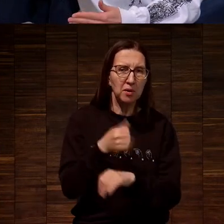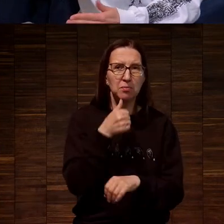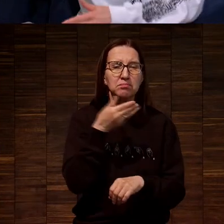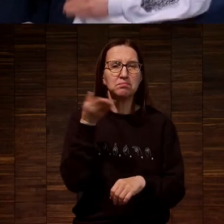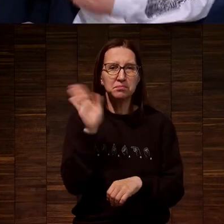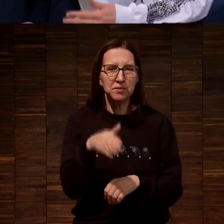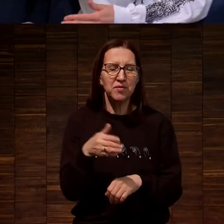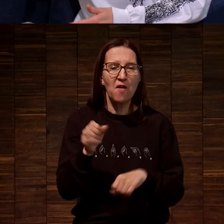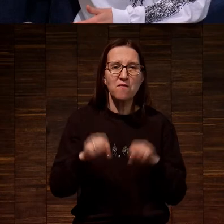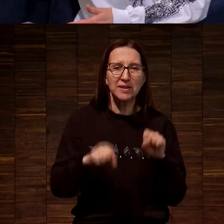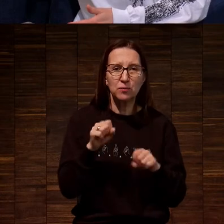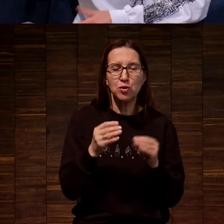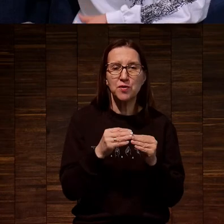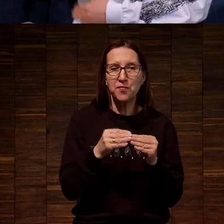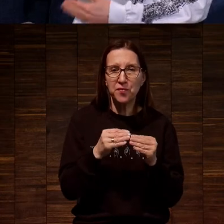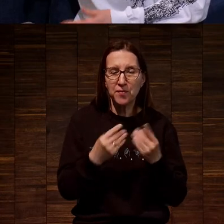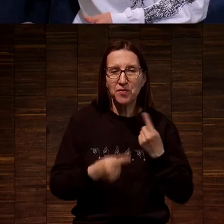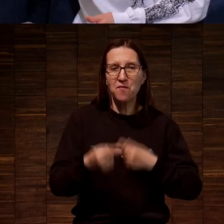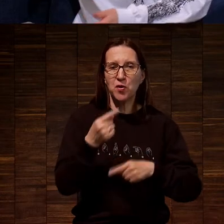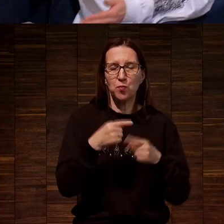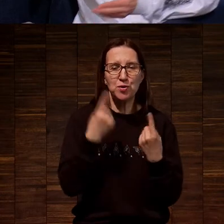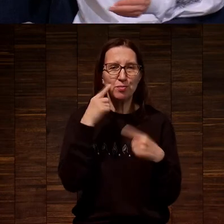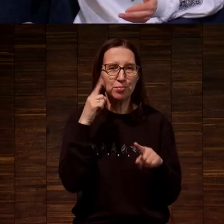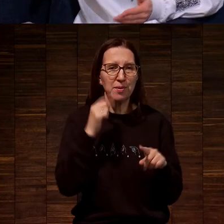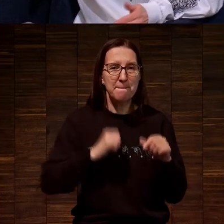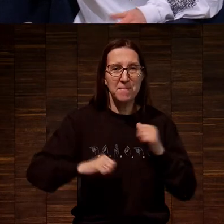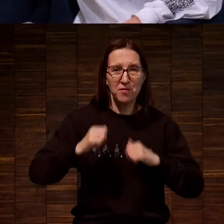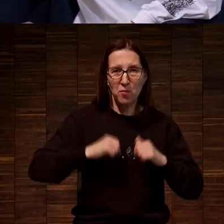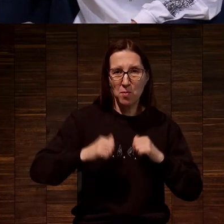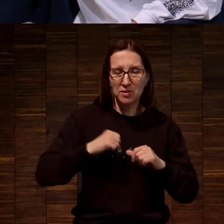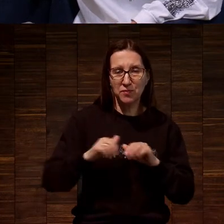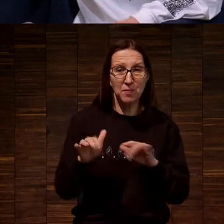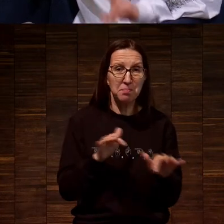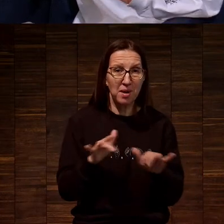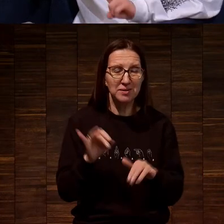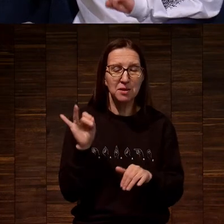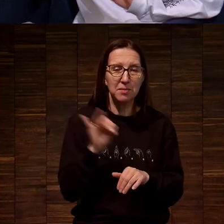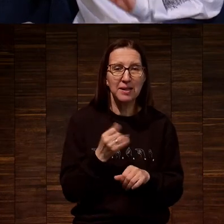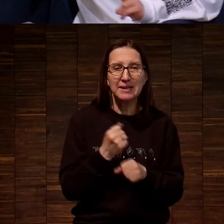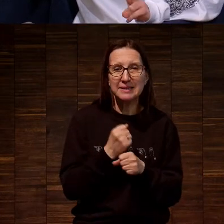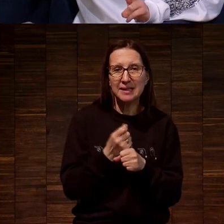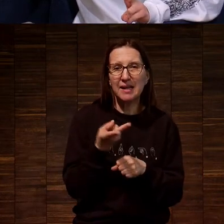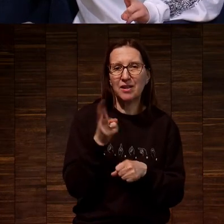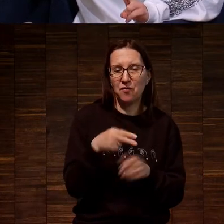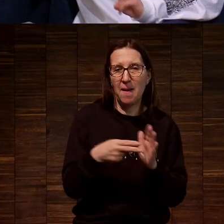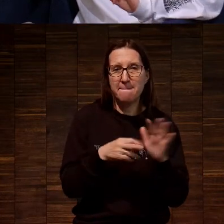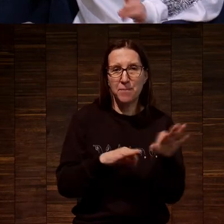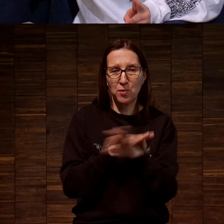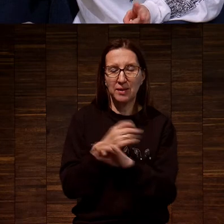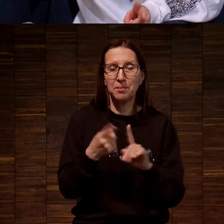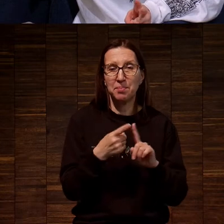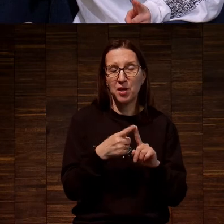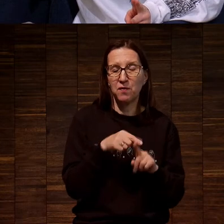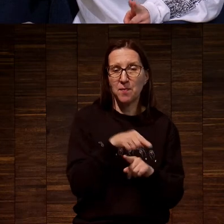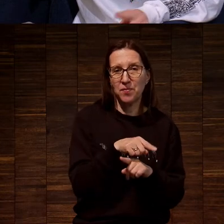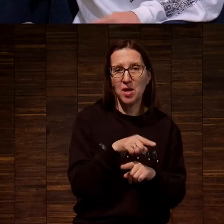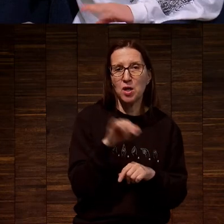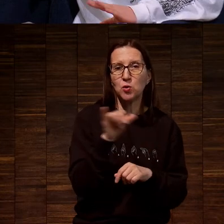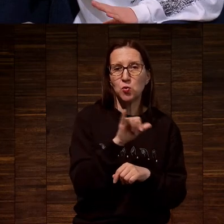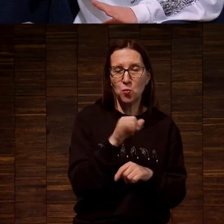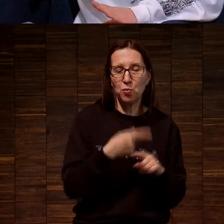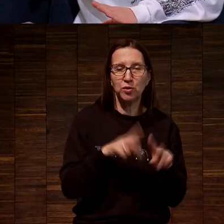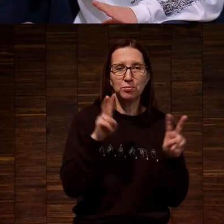классная возможность вернуться к каким-то перформативным практикам. И сделали 2 проекта. Один проходил в субботу, шумохранилище. Это